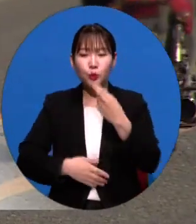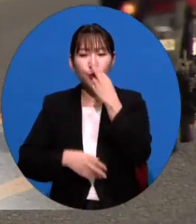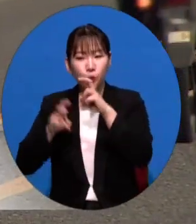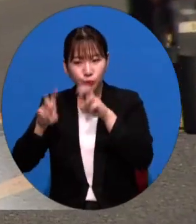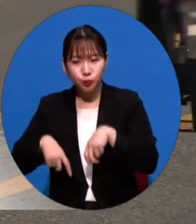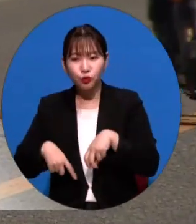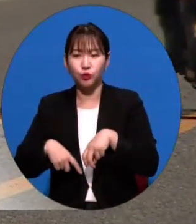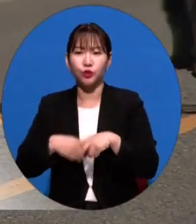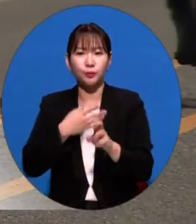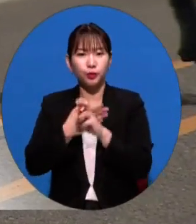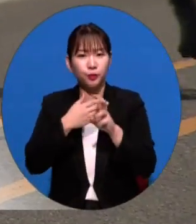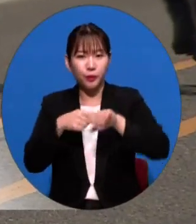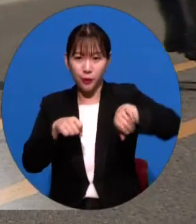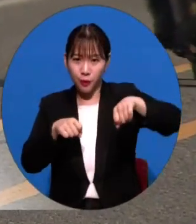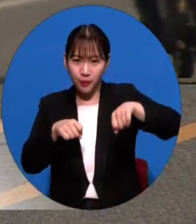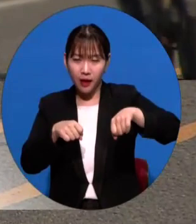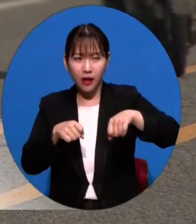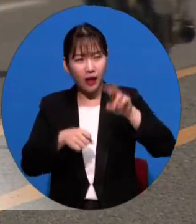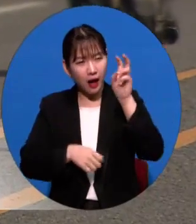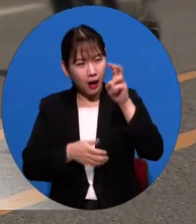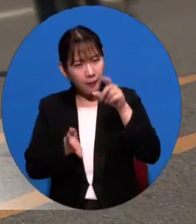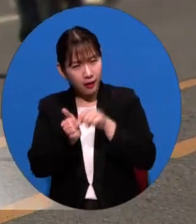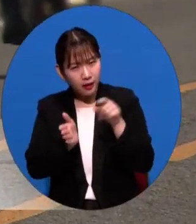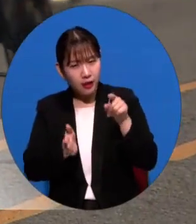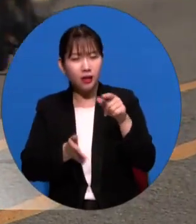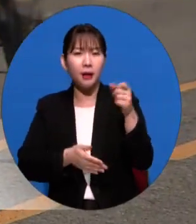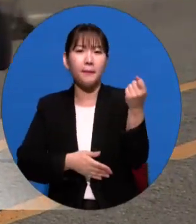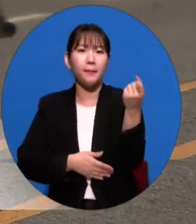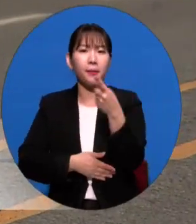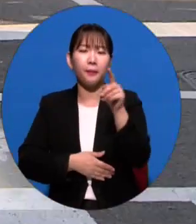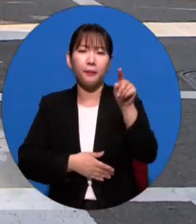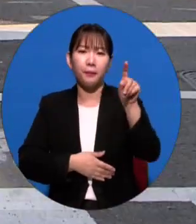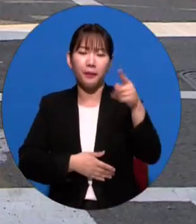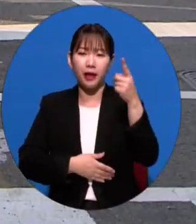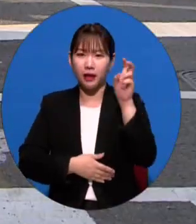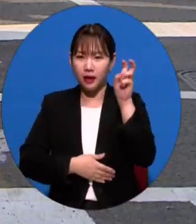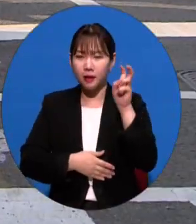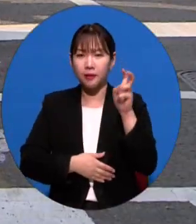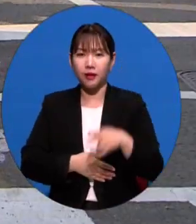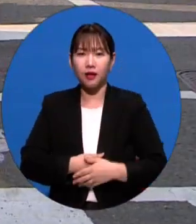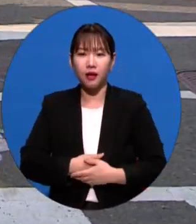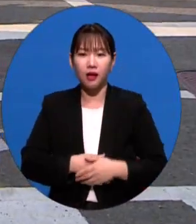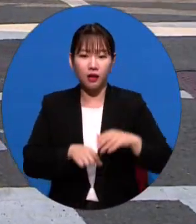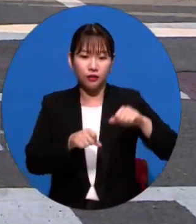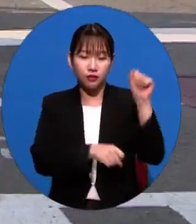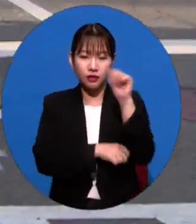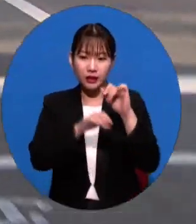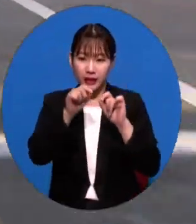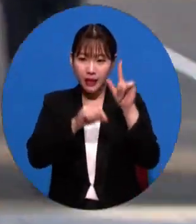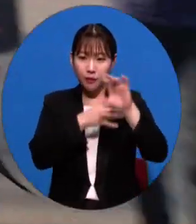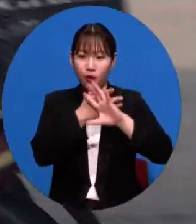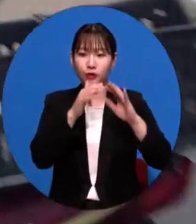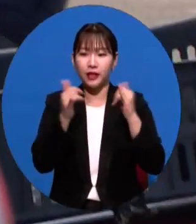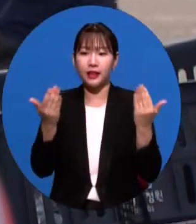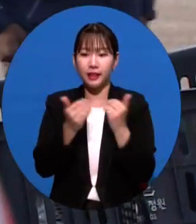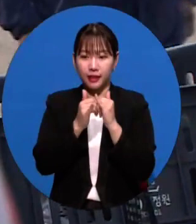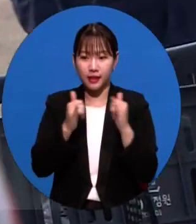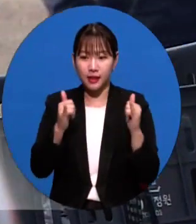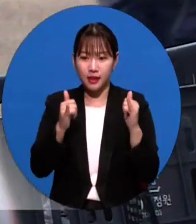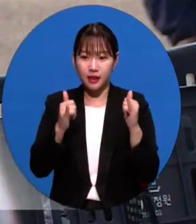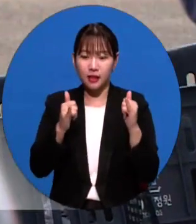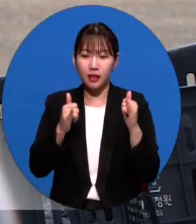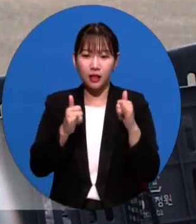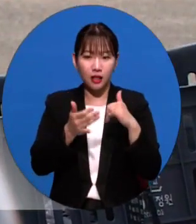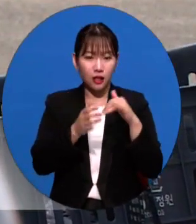산무 불법 오토바이는 줄 잡아 수백 대에 이를 것으로 추정됩니다. 오토바이 운전자들은 대부분 외국인 노동자들.